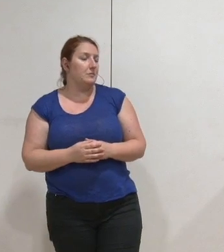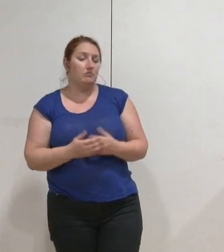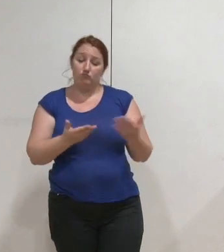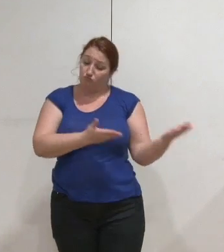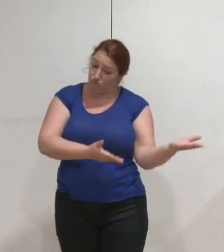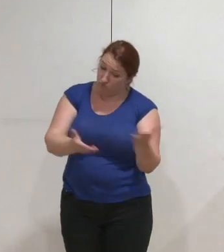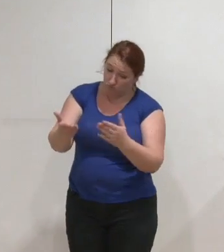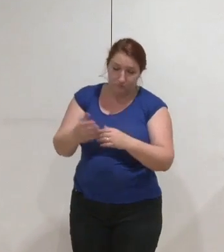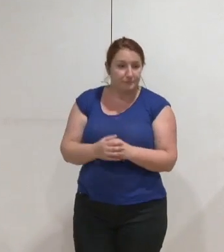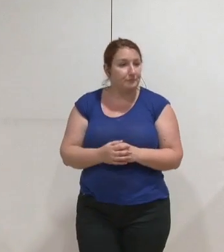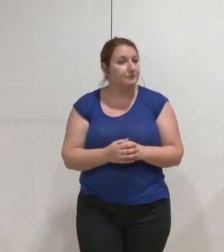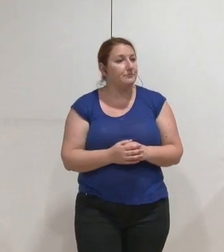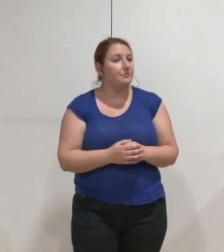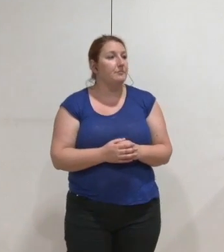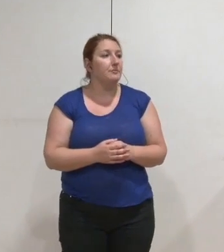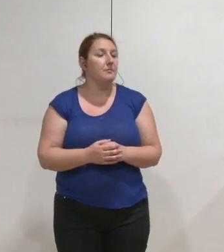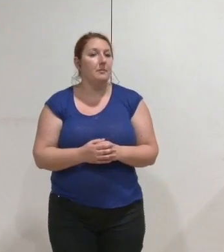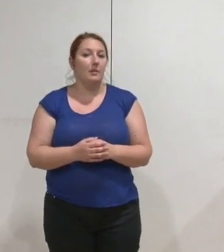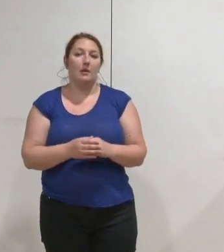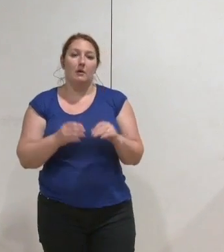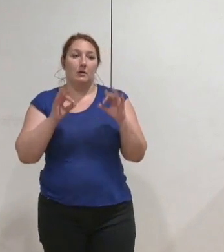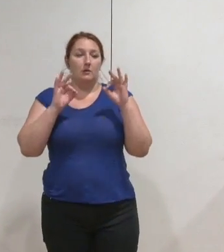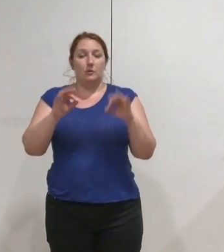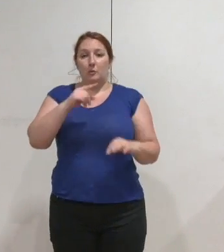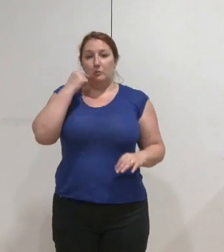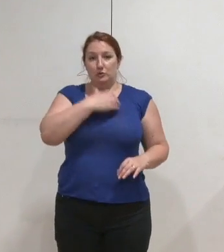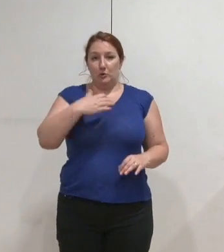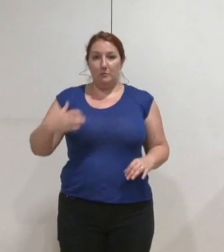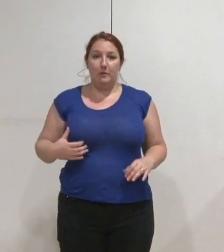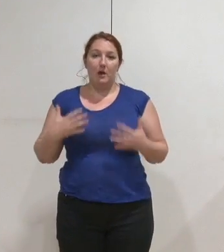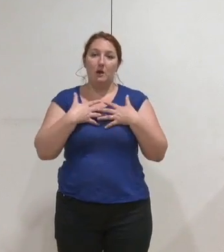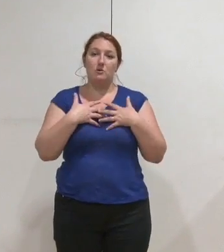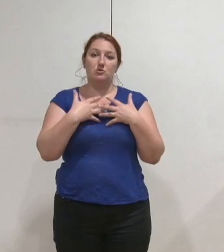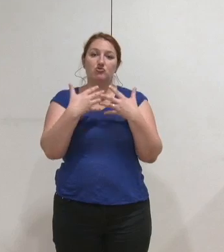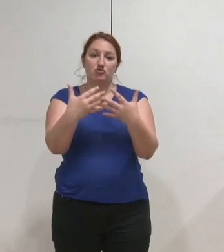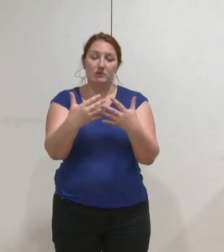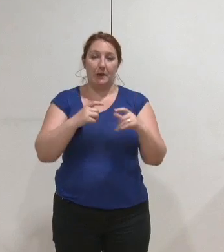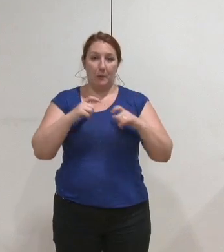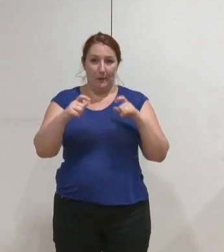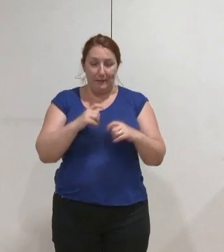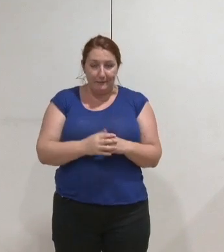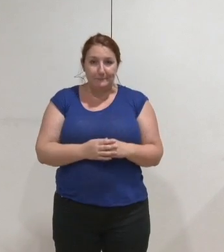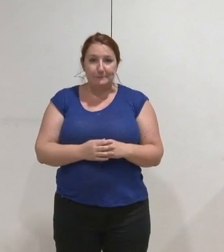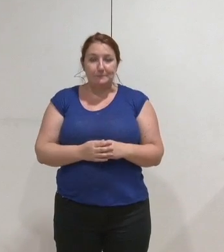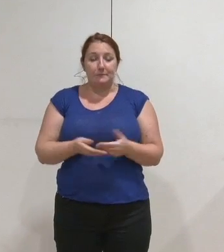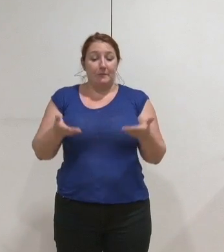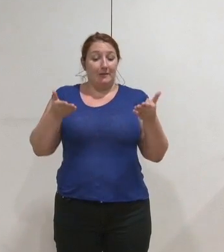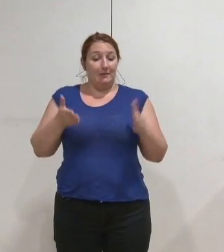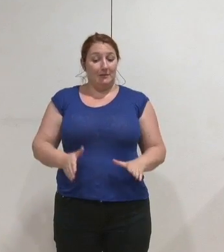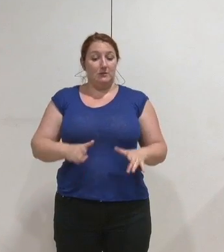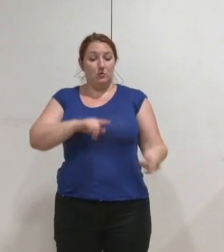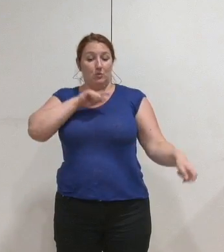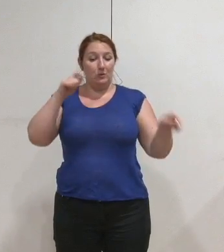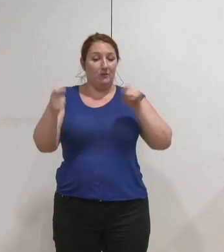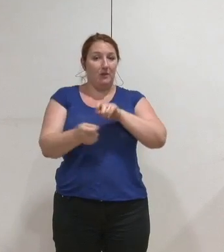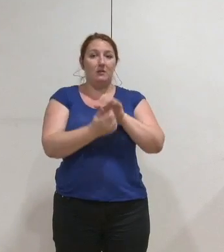en prie donc Monsieur le Maire mes chers collègues la décision modificative qui vous